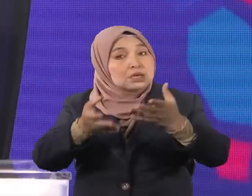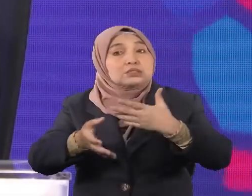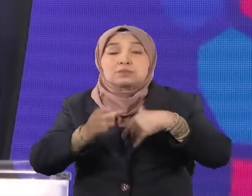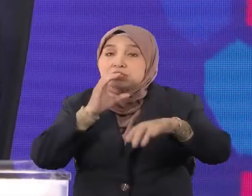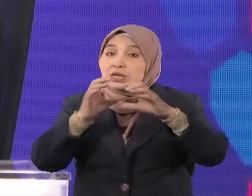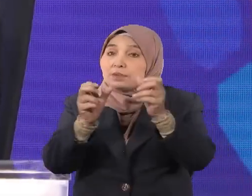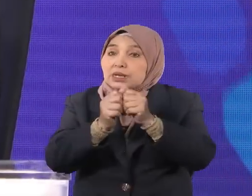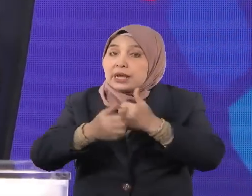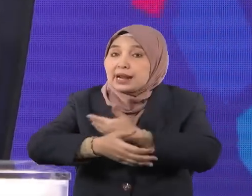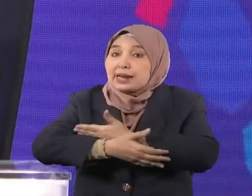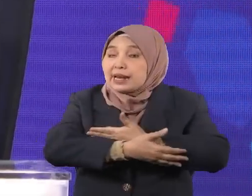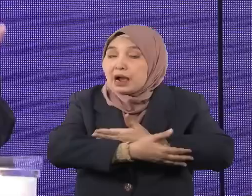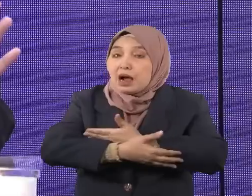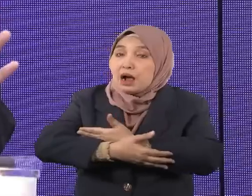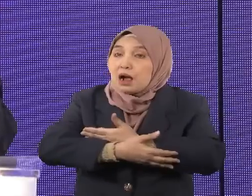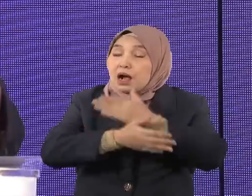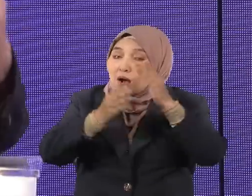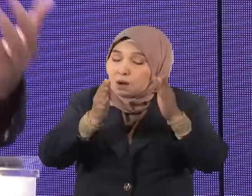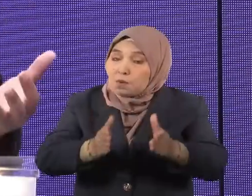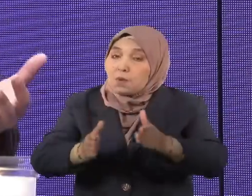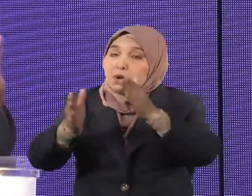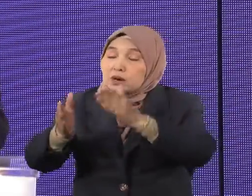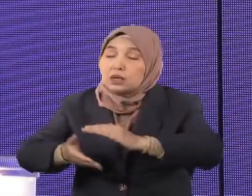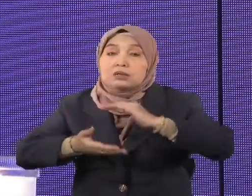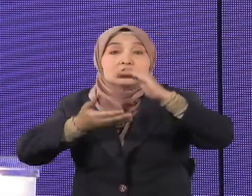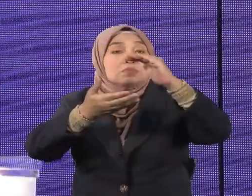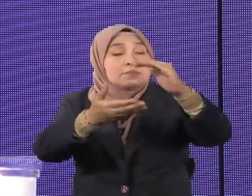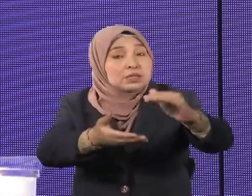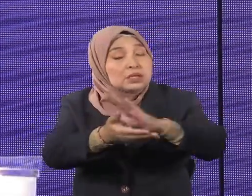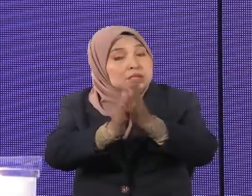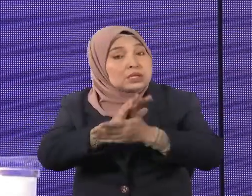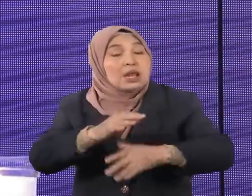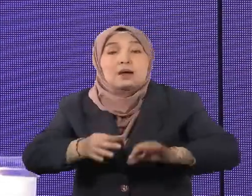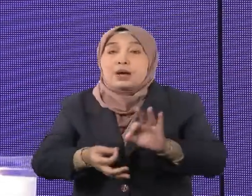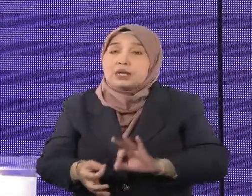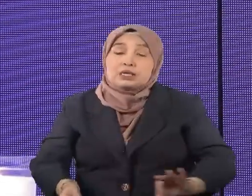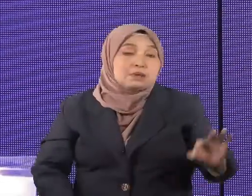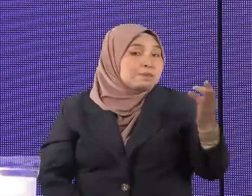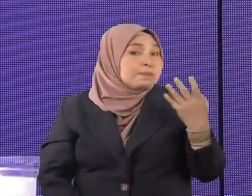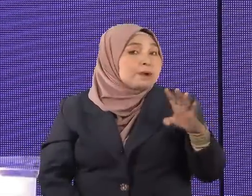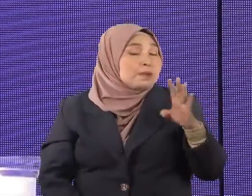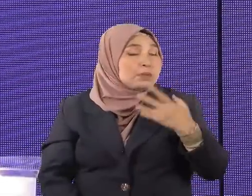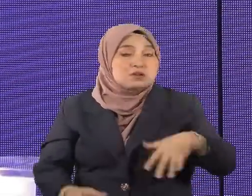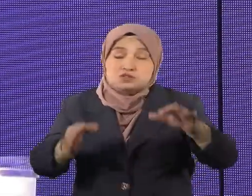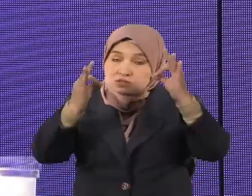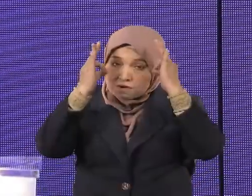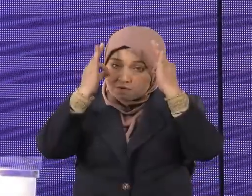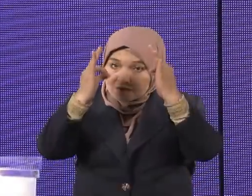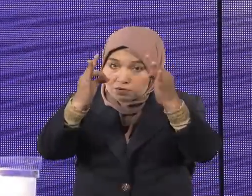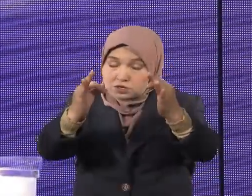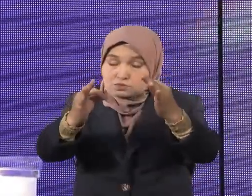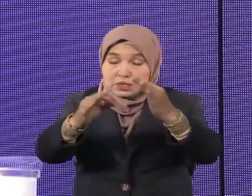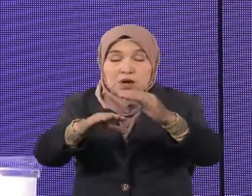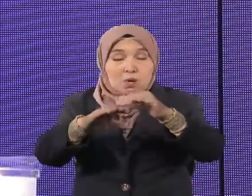anak kan, anak itu sebagai khitab ya, orang yang disampaikan, maka dalam ayat 14 ini khitabnya lebih fokus kepada orang